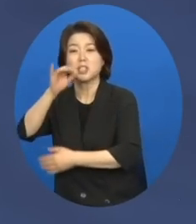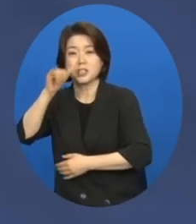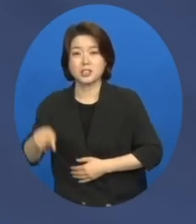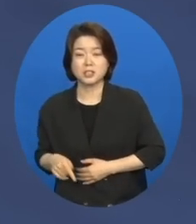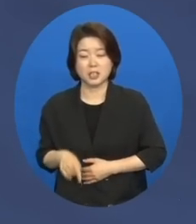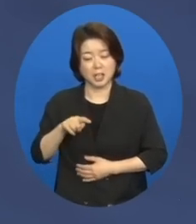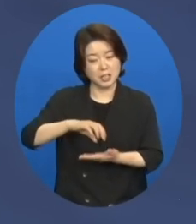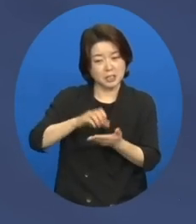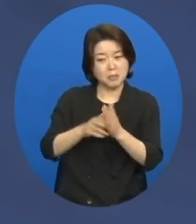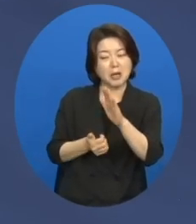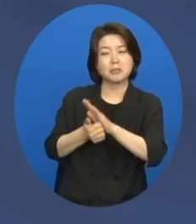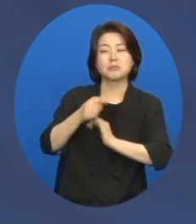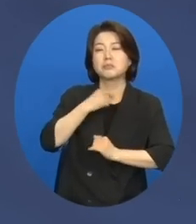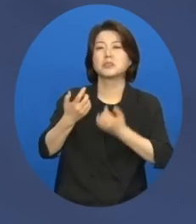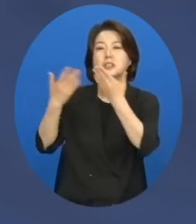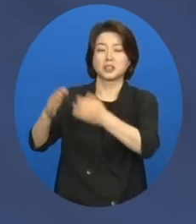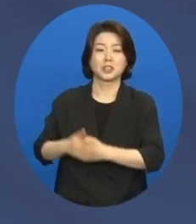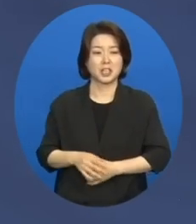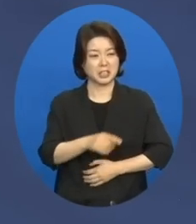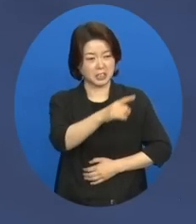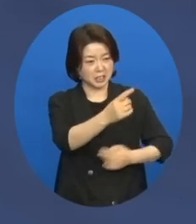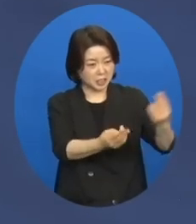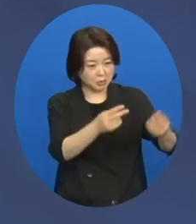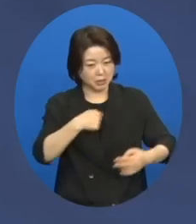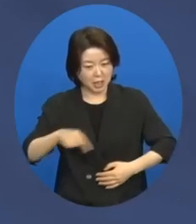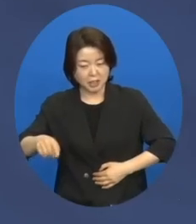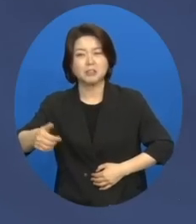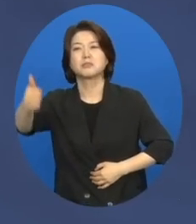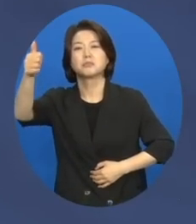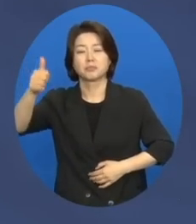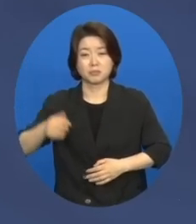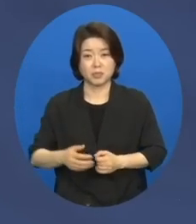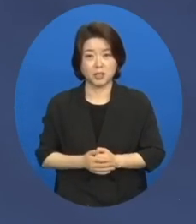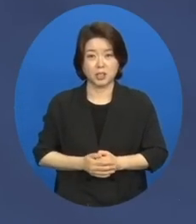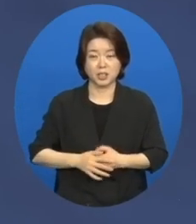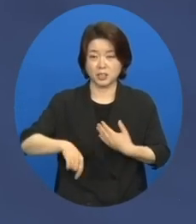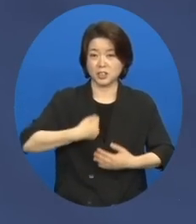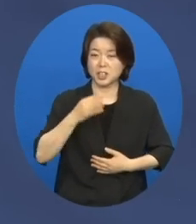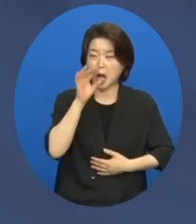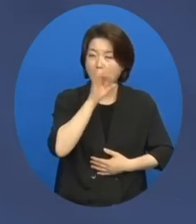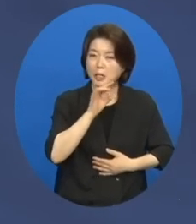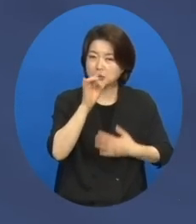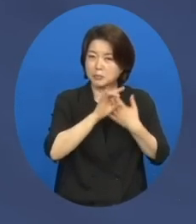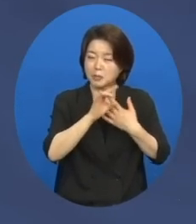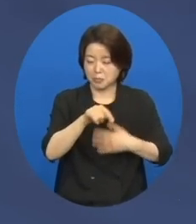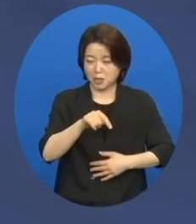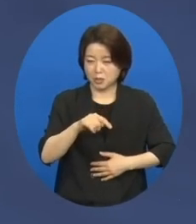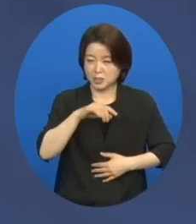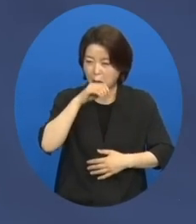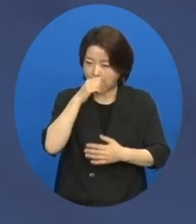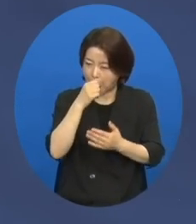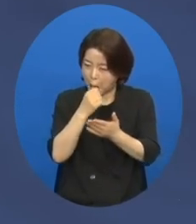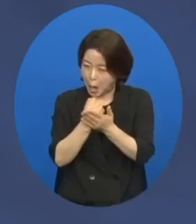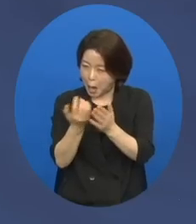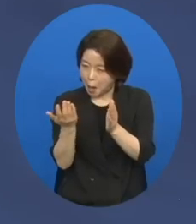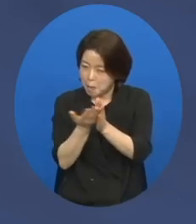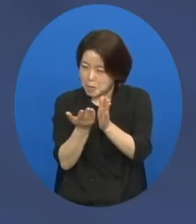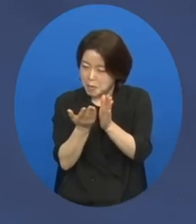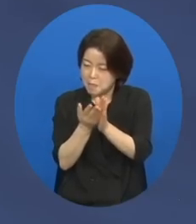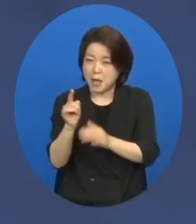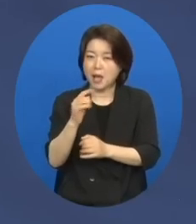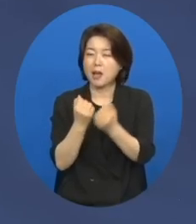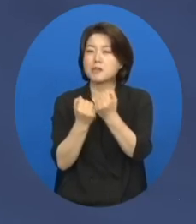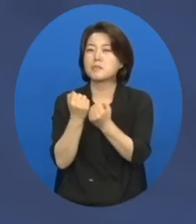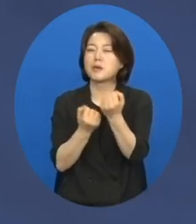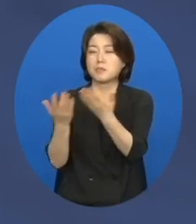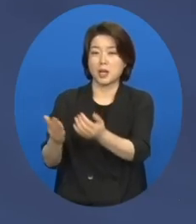이만큼 희생했어. 저거보다 나는 이건 나. 자기 변명과 자기 합리화로 어차피 말씀대로 살 수 없는